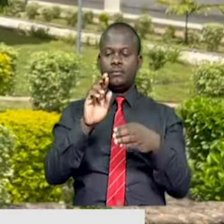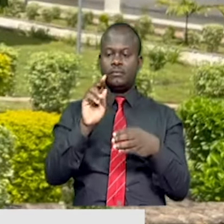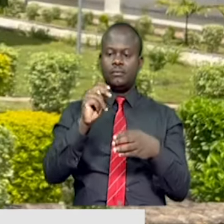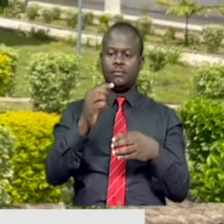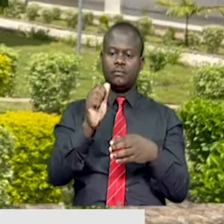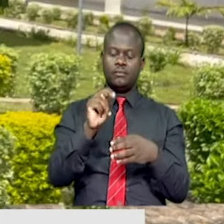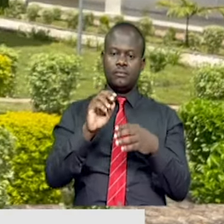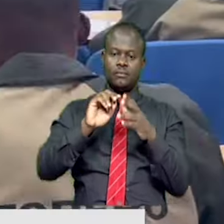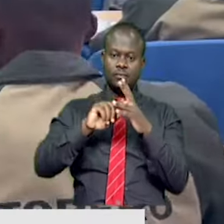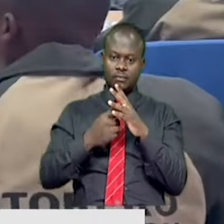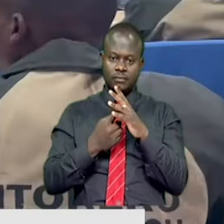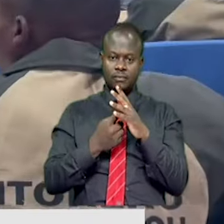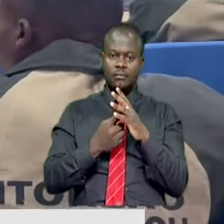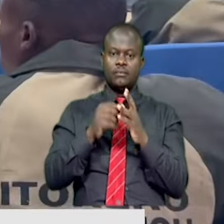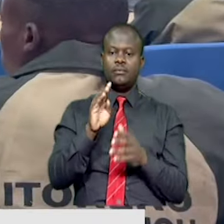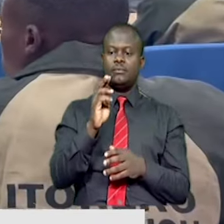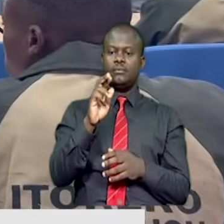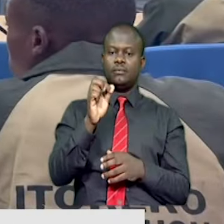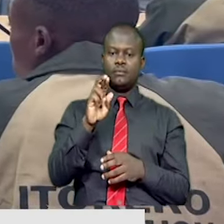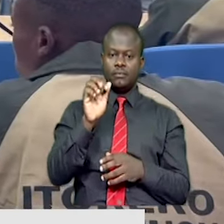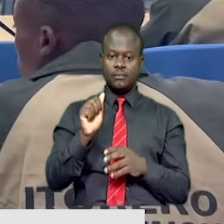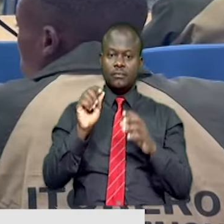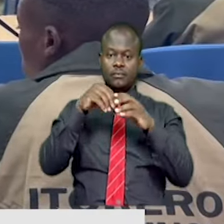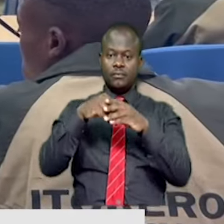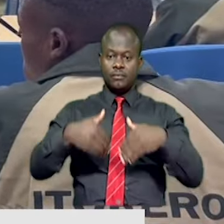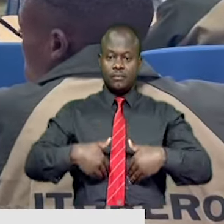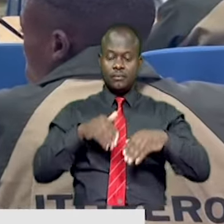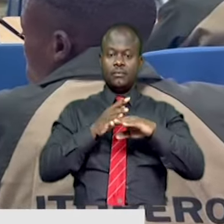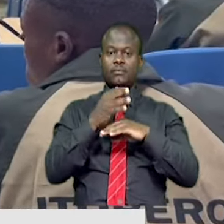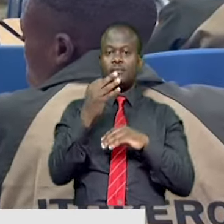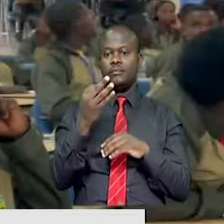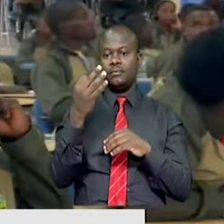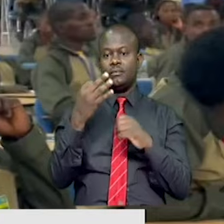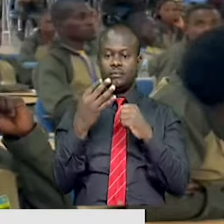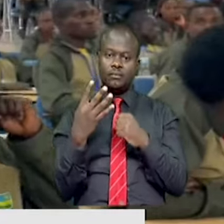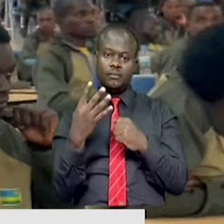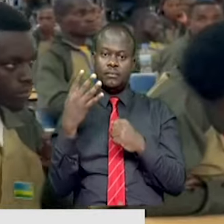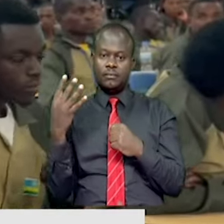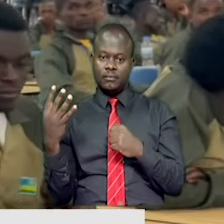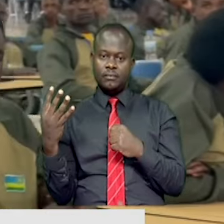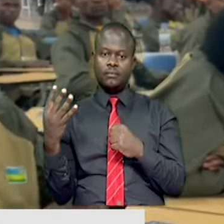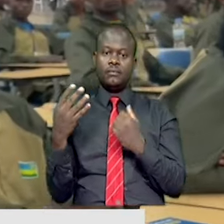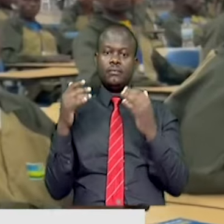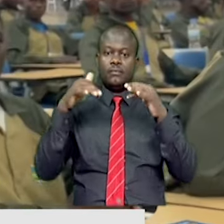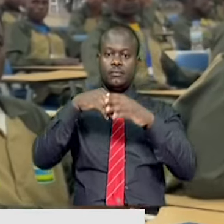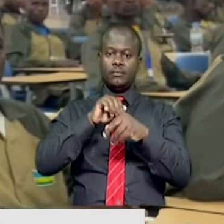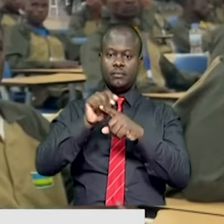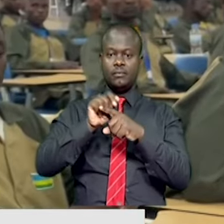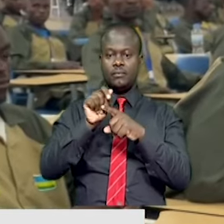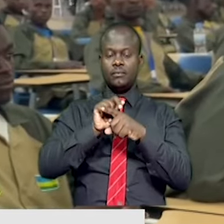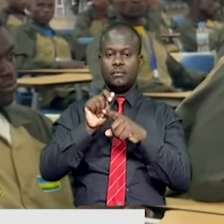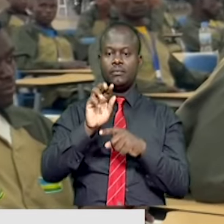cyatangirijwe mu karere ka Burera mu kigo cy'ubutore cya Nkumba kitabiriwe n'urubyiruko rugera kuri 344 abitabiriye itorero